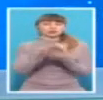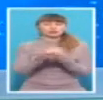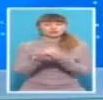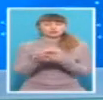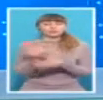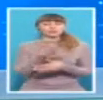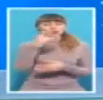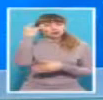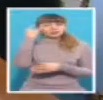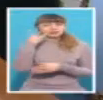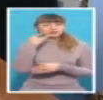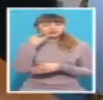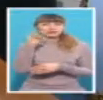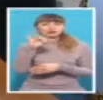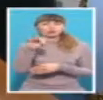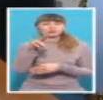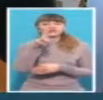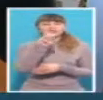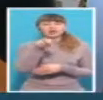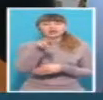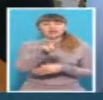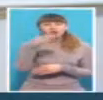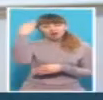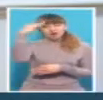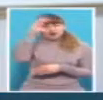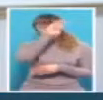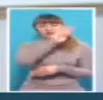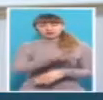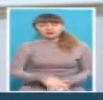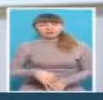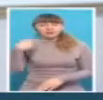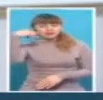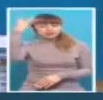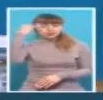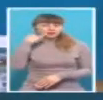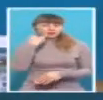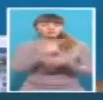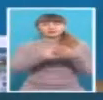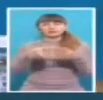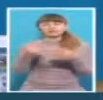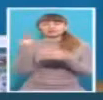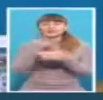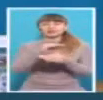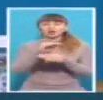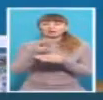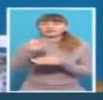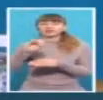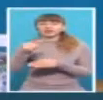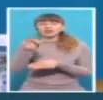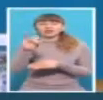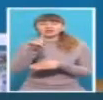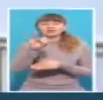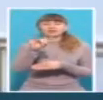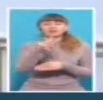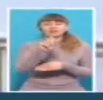кездесті. Тараптар екі ел арасындағы ынтымақтастықты кеңейту мәселелерін талқылады. Сауд Арабиясы ислам әлеміндегі біздің маңызды әрі